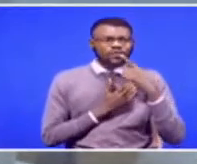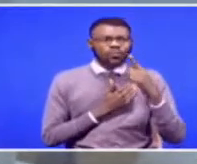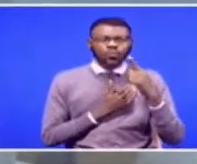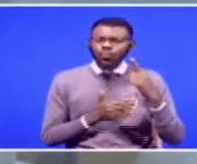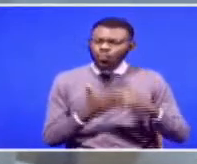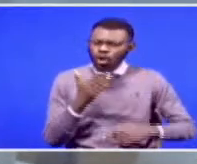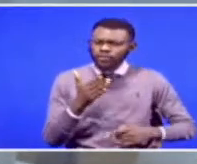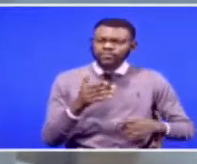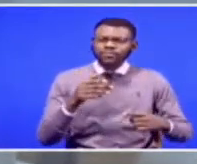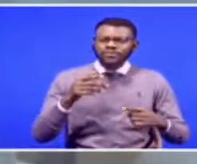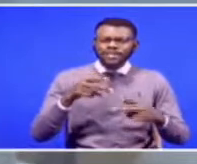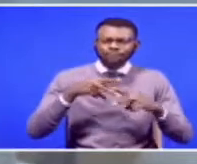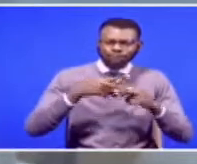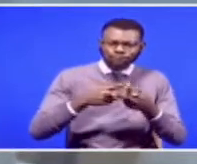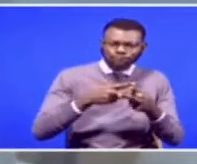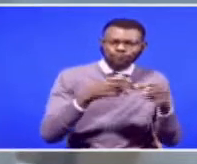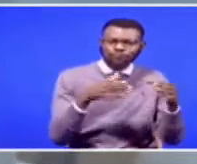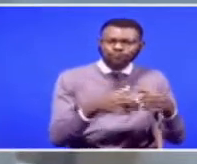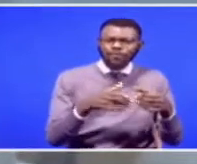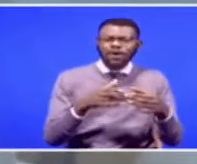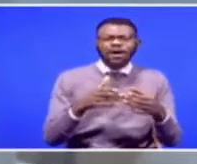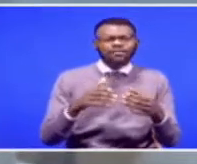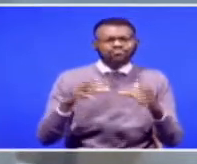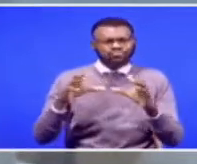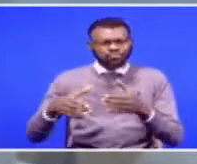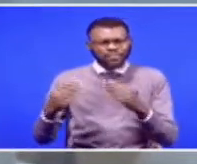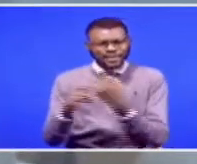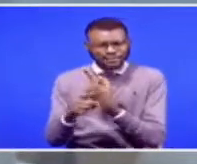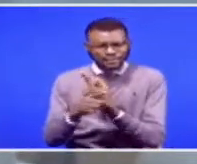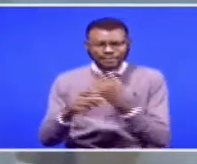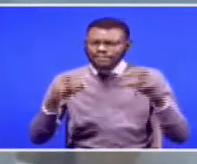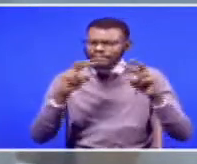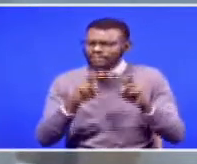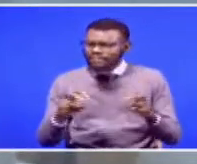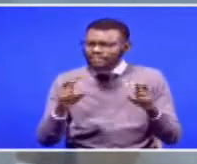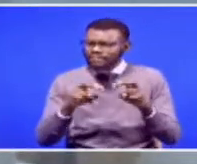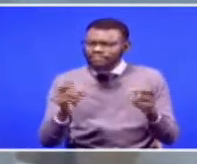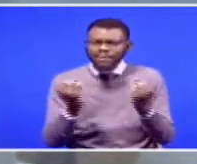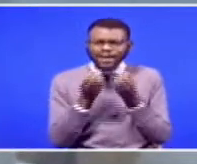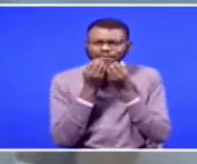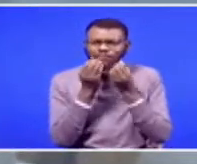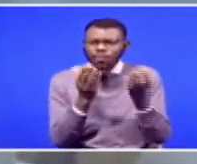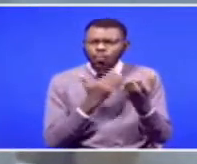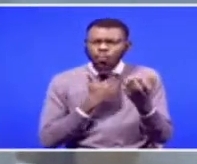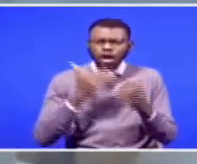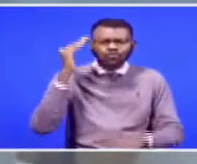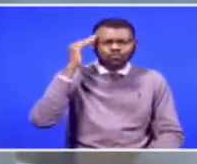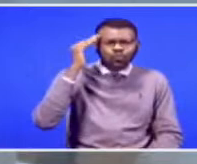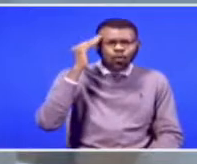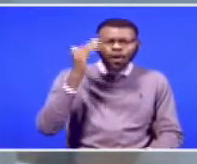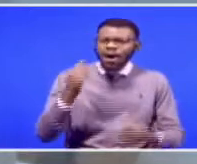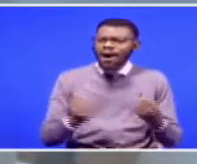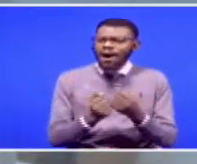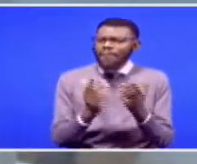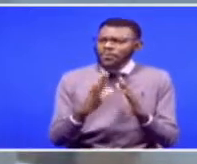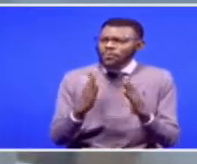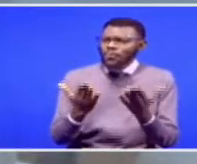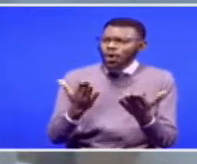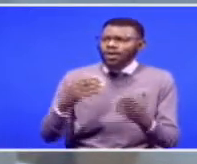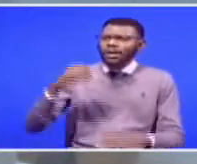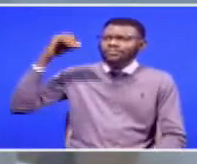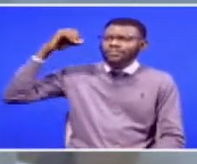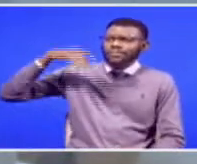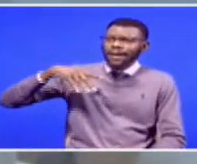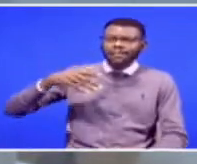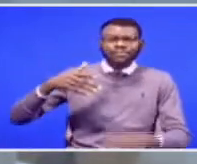kutoka idara mbalimbali za sekta ya kawi wanatathmini data zilizopo kutambua chanzo cha kuhitilafiwa kwa